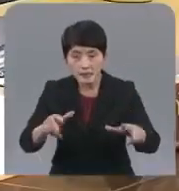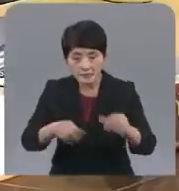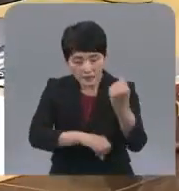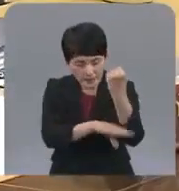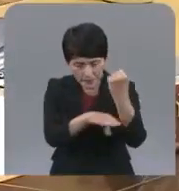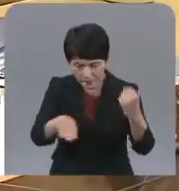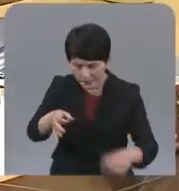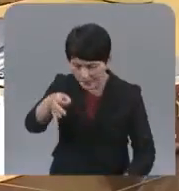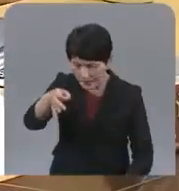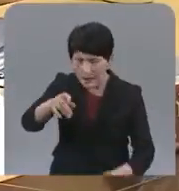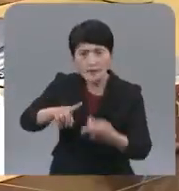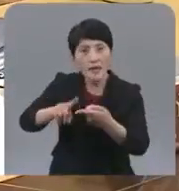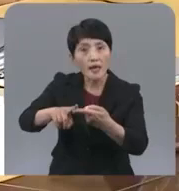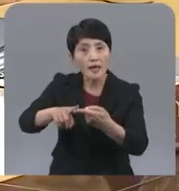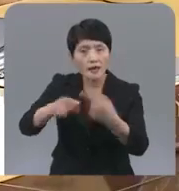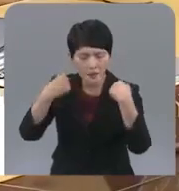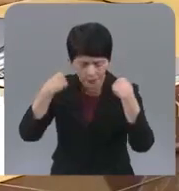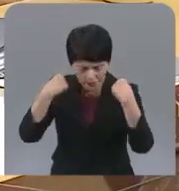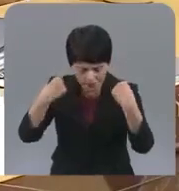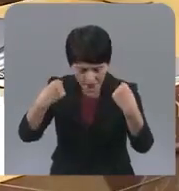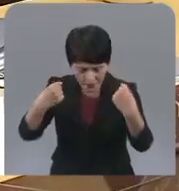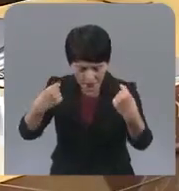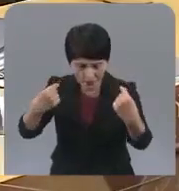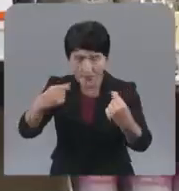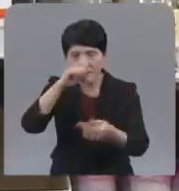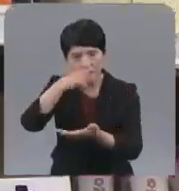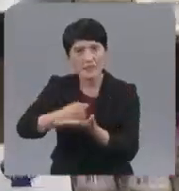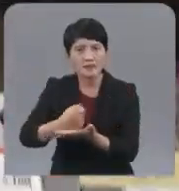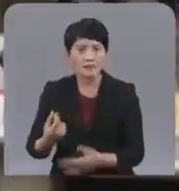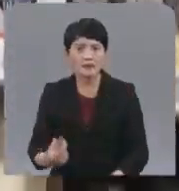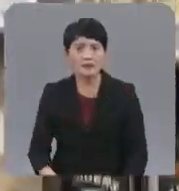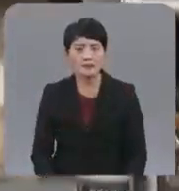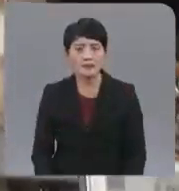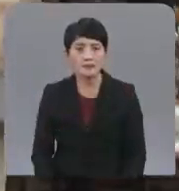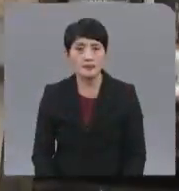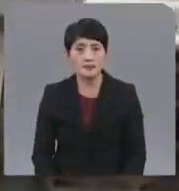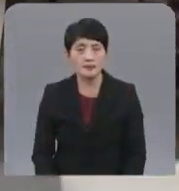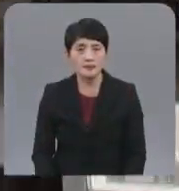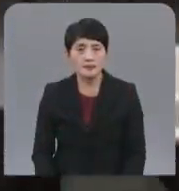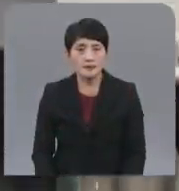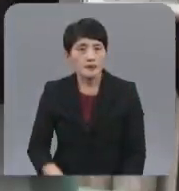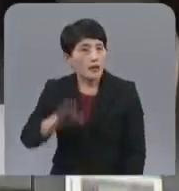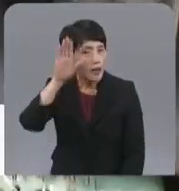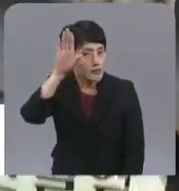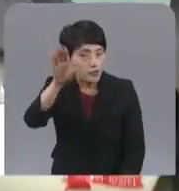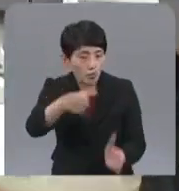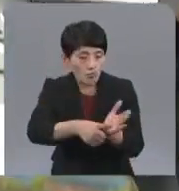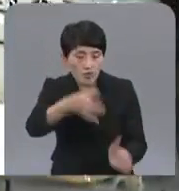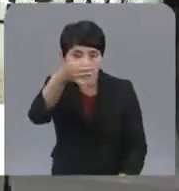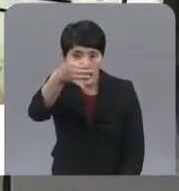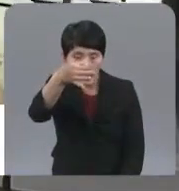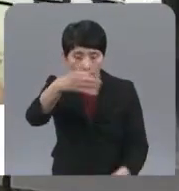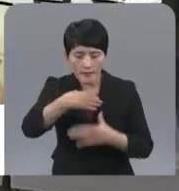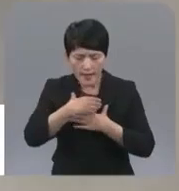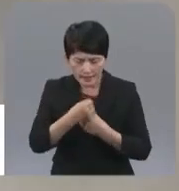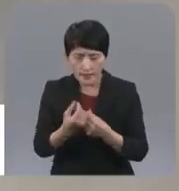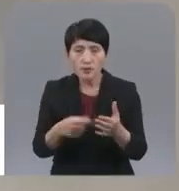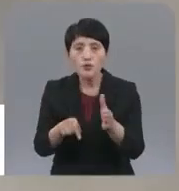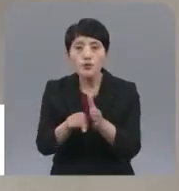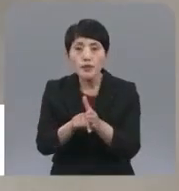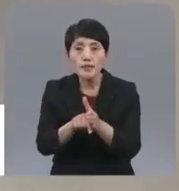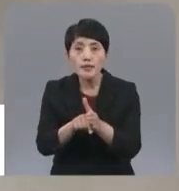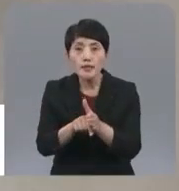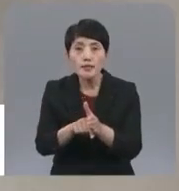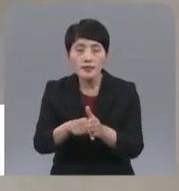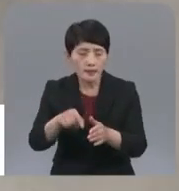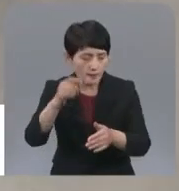1月最后一次加息后，连续第六次冻结利率。央行表示，尽管消费复苏势头有所放缓，但是